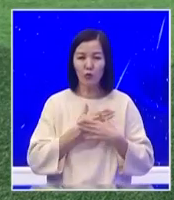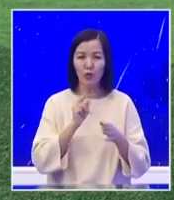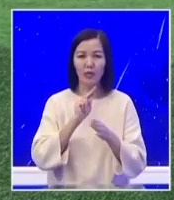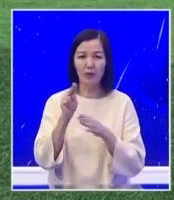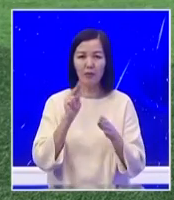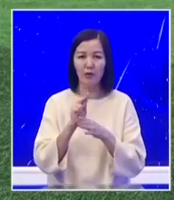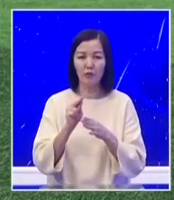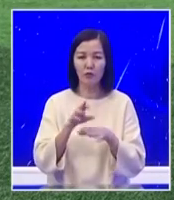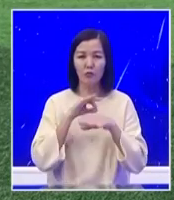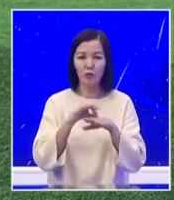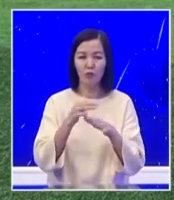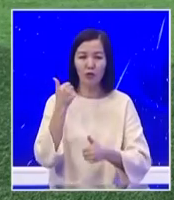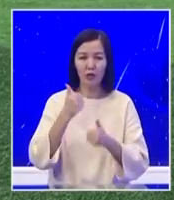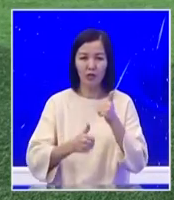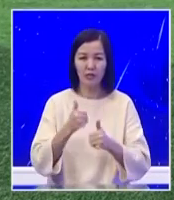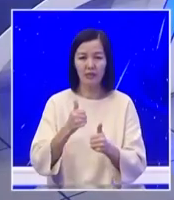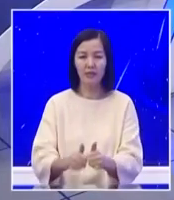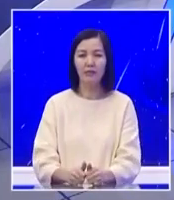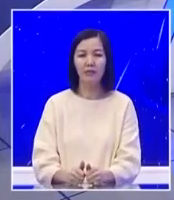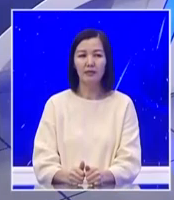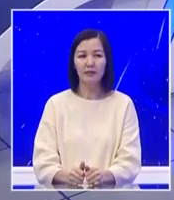үшін өтіп отырған жарыс.